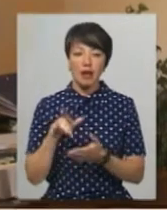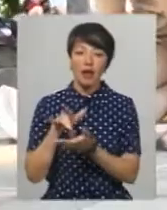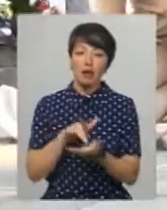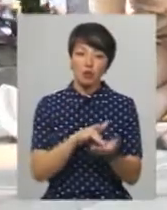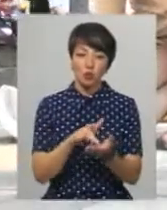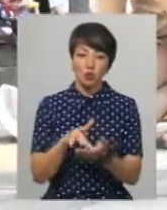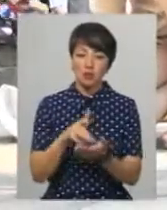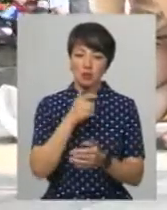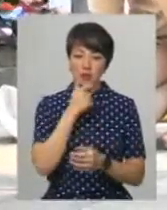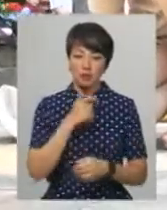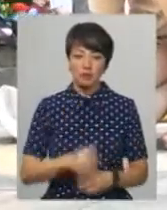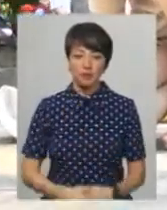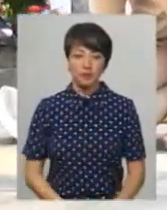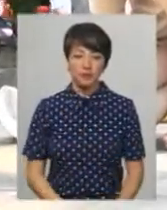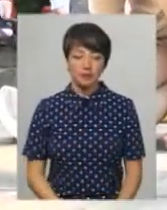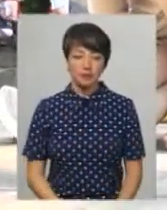екскурсій.